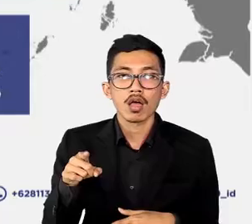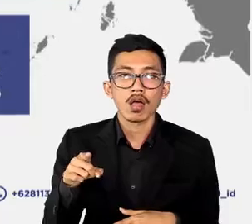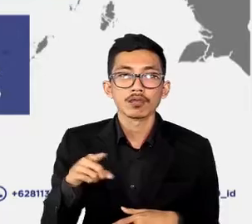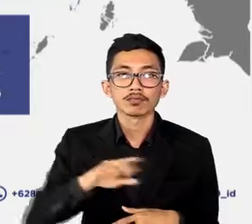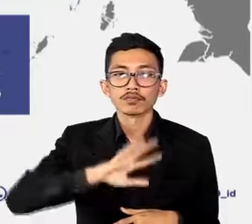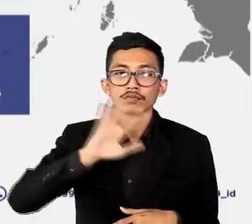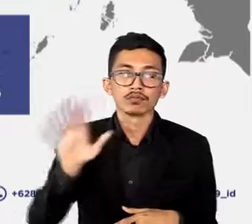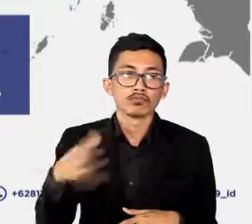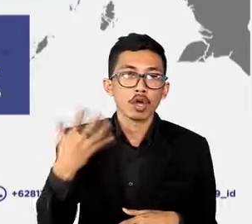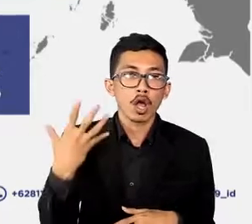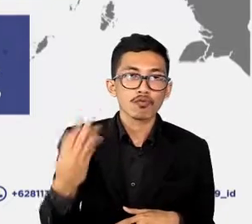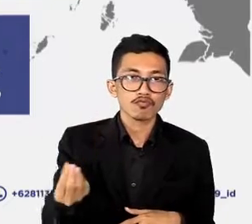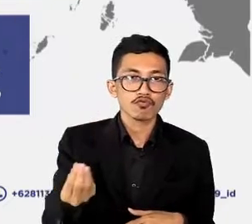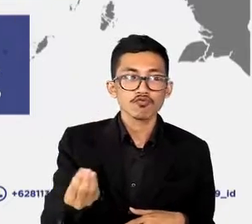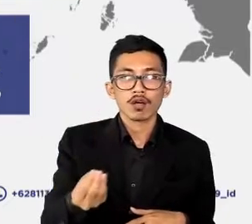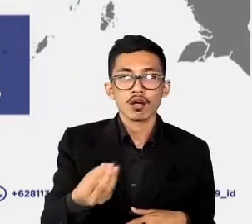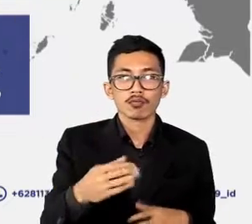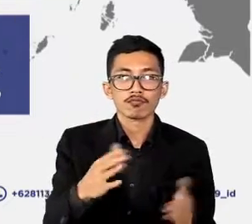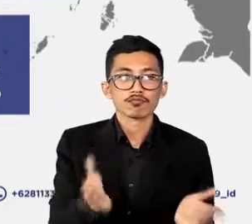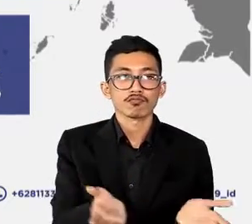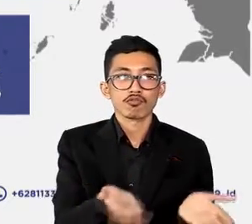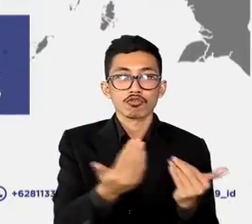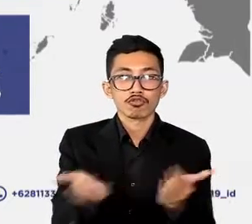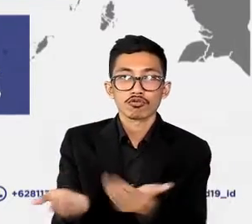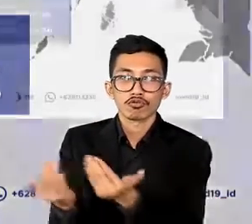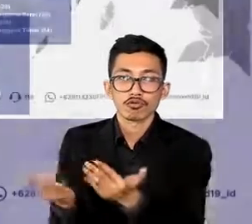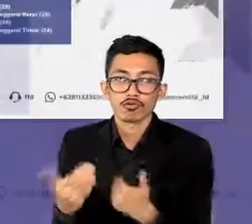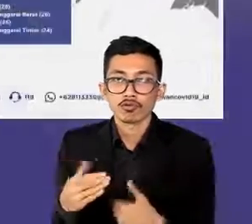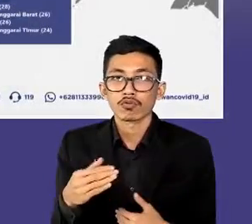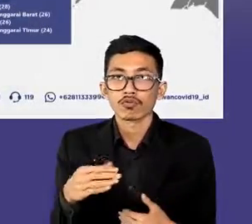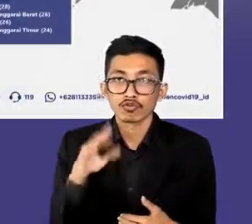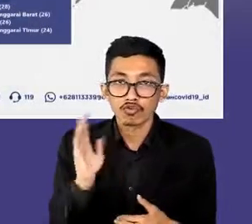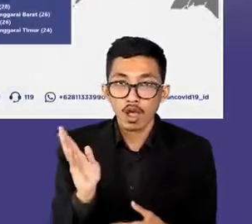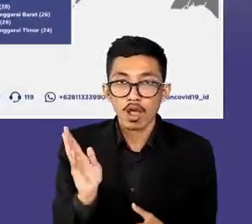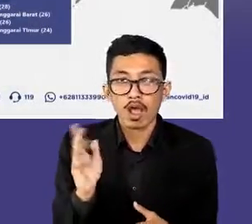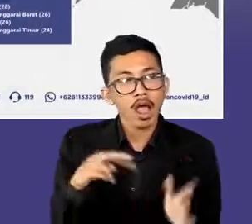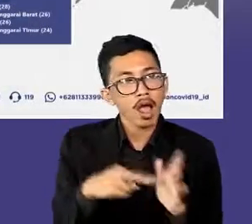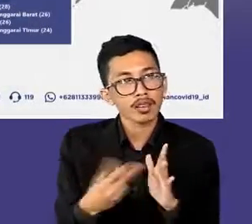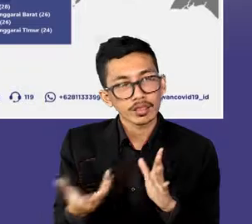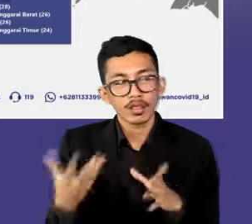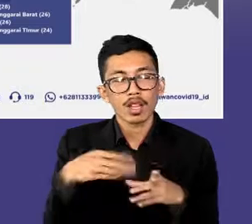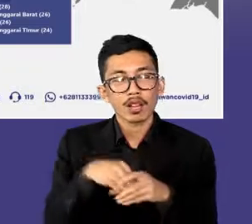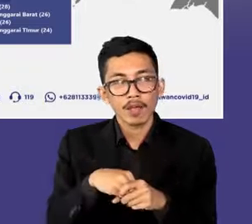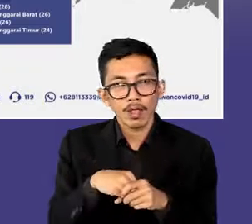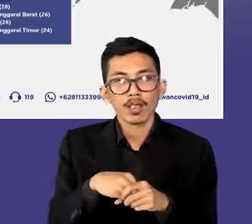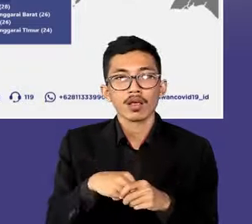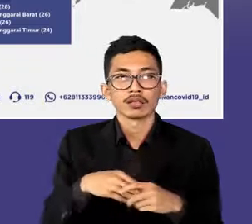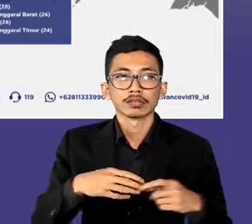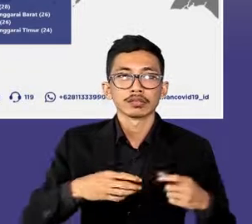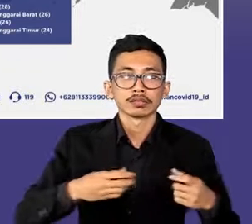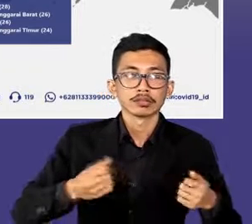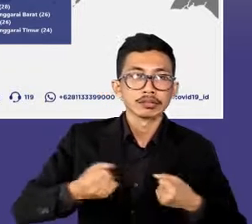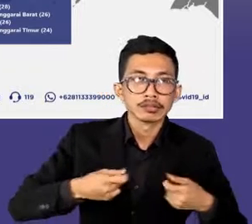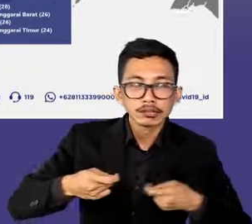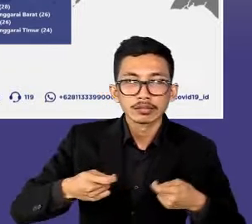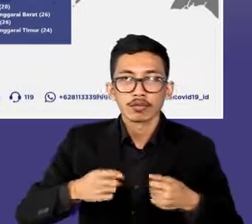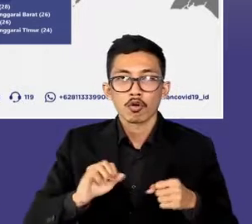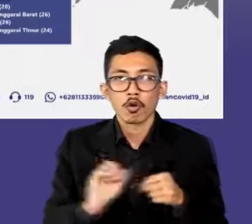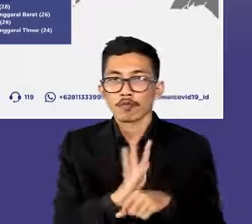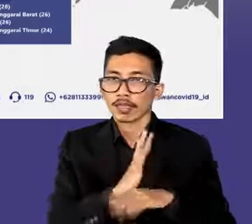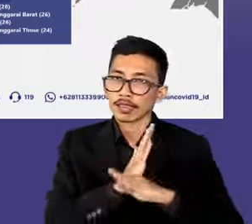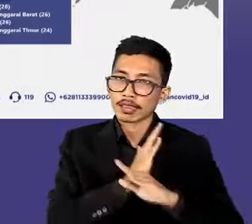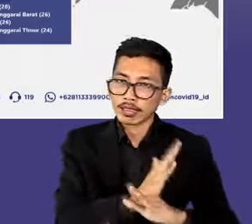seluruh desa atau kelurahan yang belum membentuk posko maka Bapak Ibu berkontribusi besar dalam penanganan coffee 19